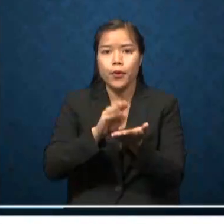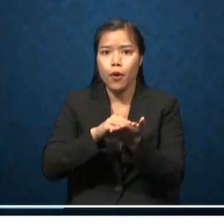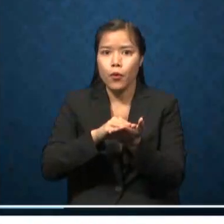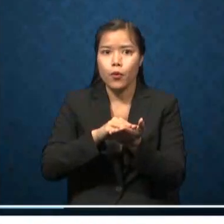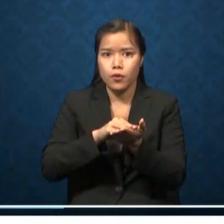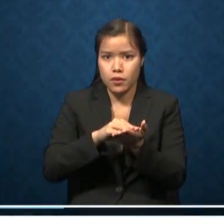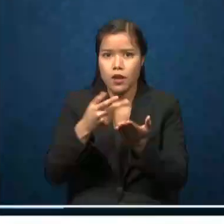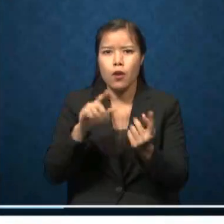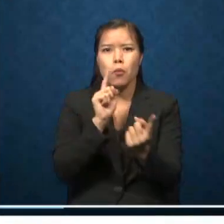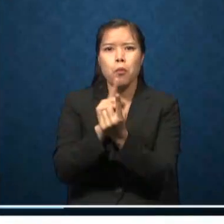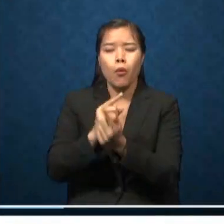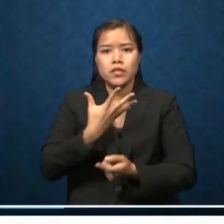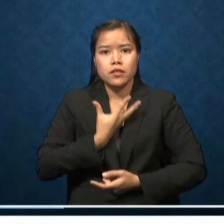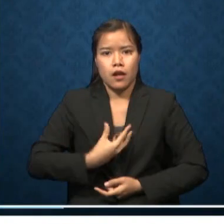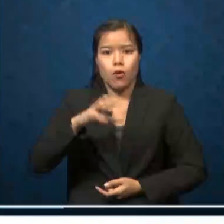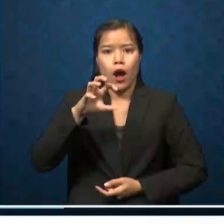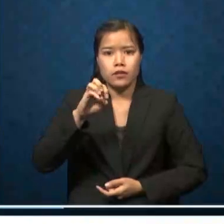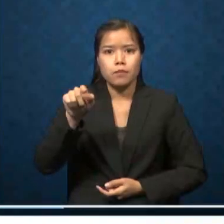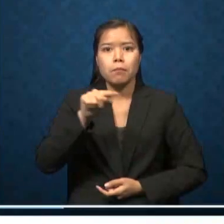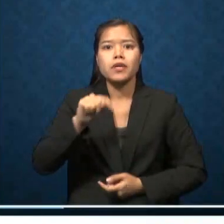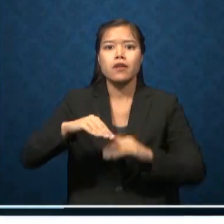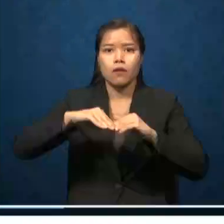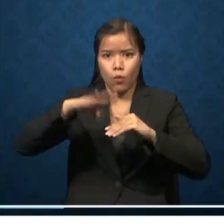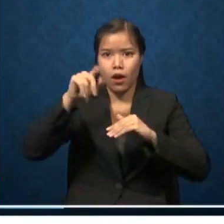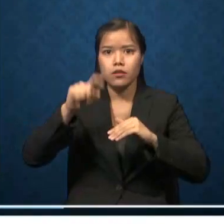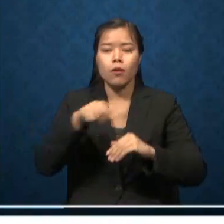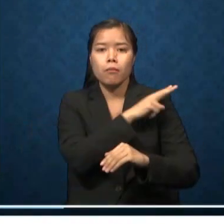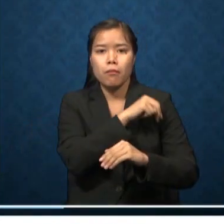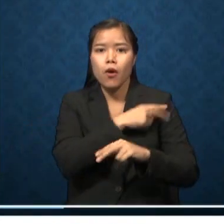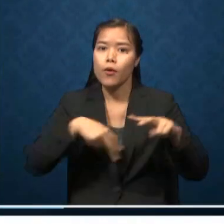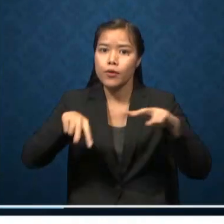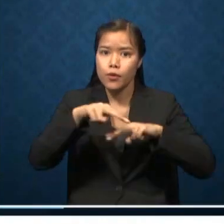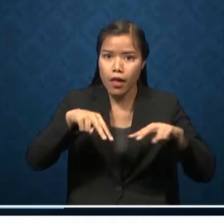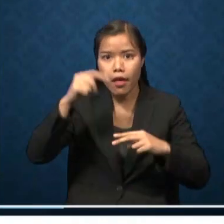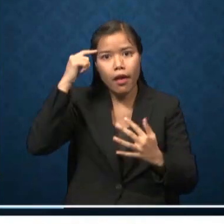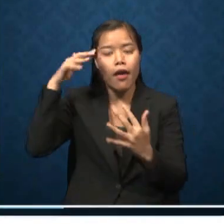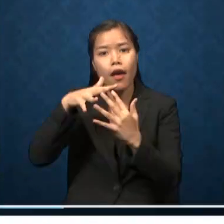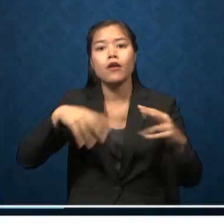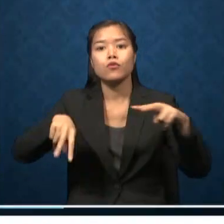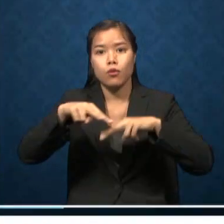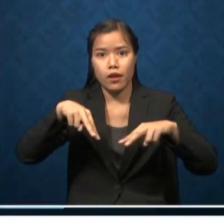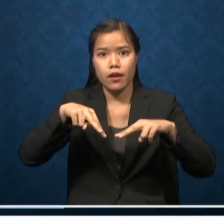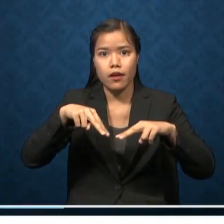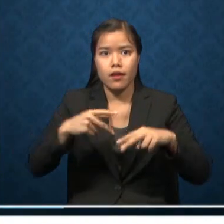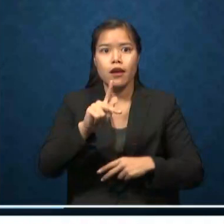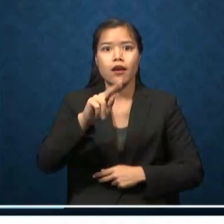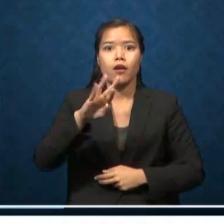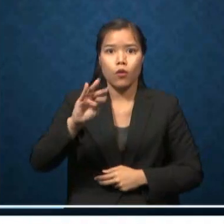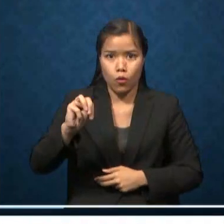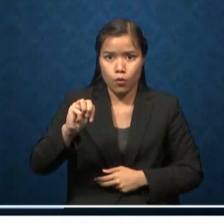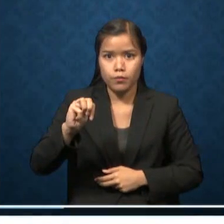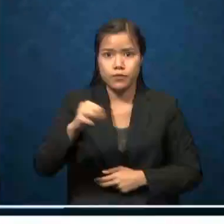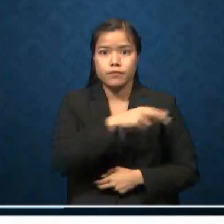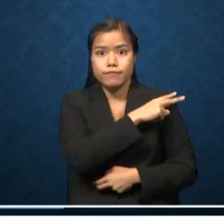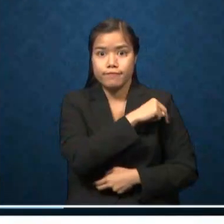50%นะคะอันเนี้ยต้องอยู่ในการดูแลของแพทย์นะคะแล้วก็จิตแพทย์เพื่อที่จะดูแลตรงเนี้กรมสุขภาพจิตโรงพยาบาลจิตเวทมีทั้ง